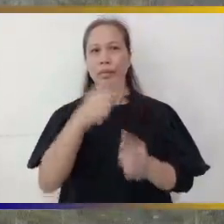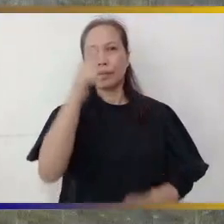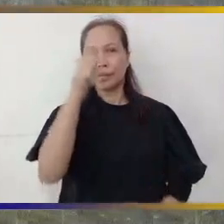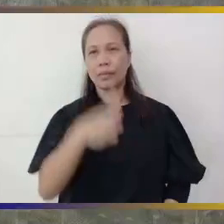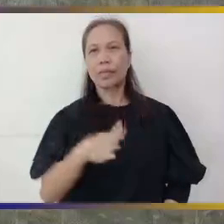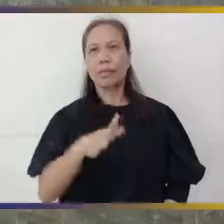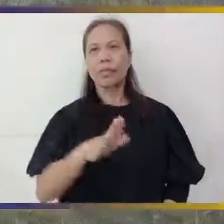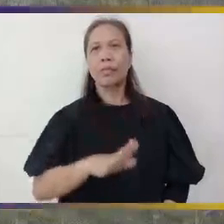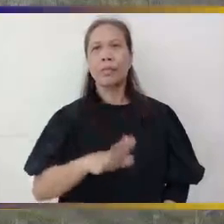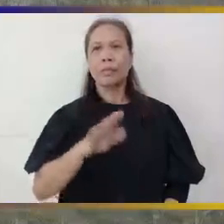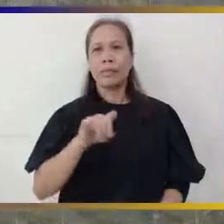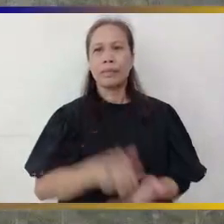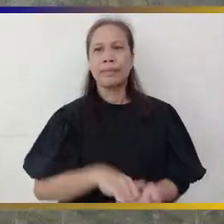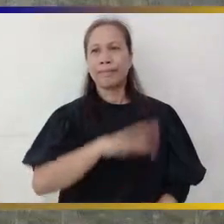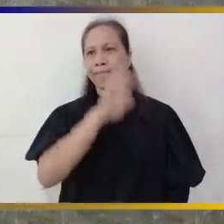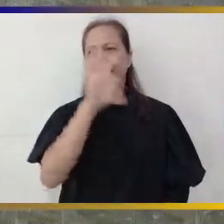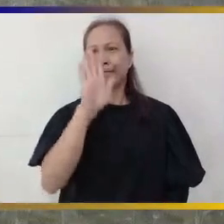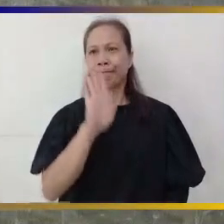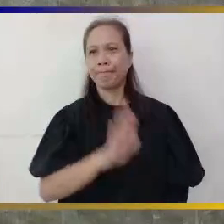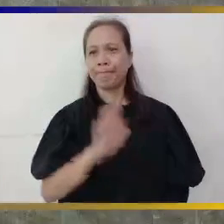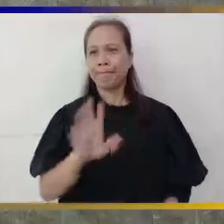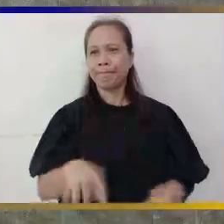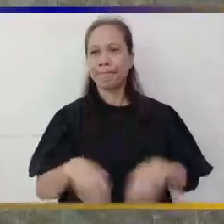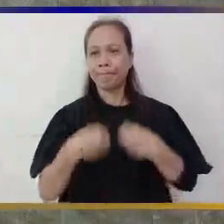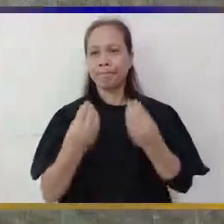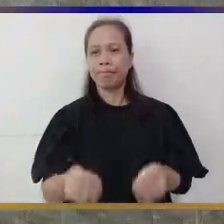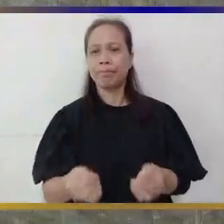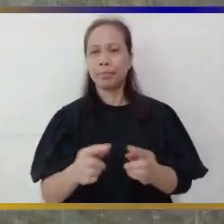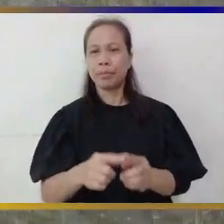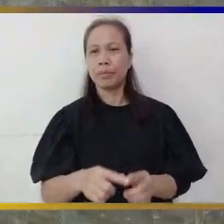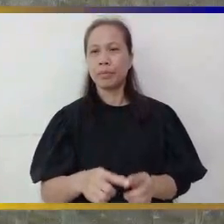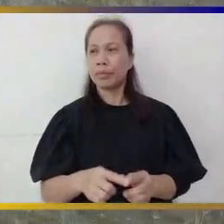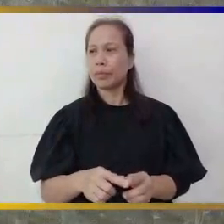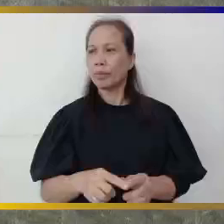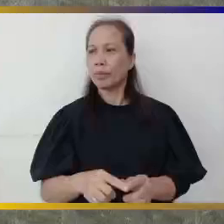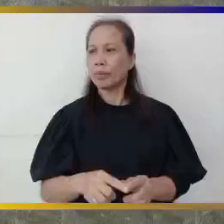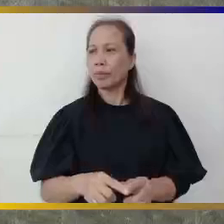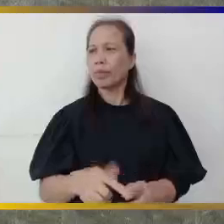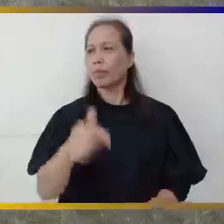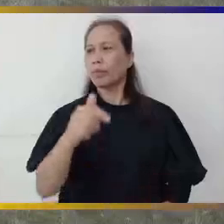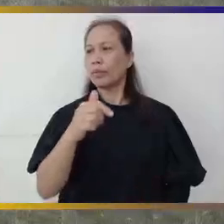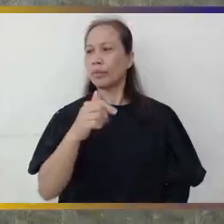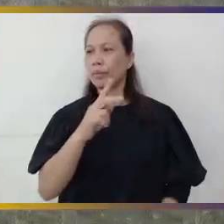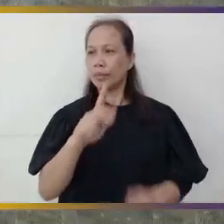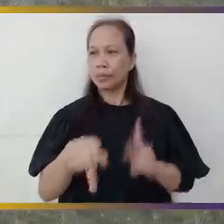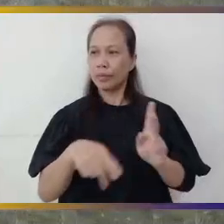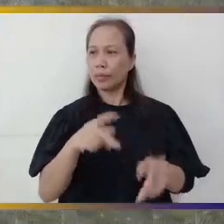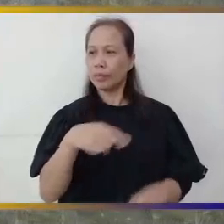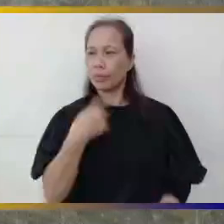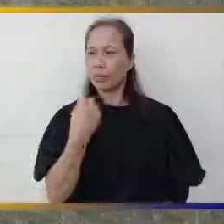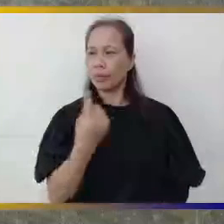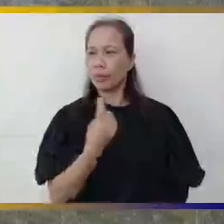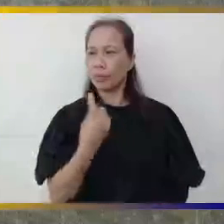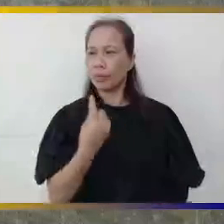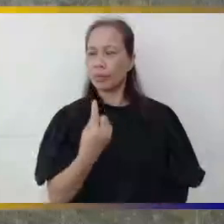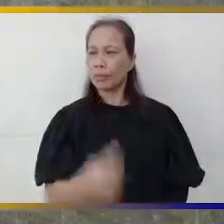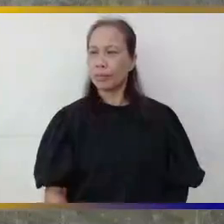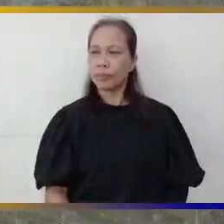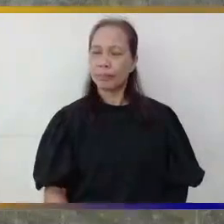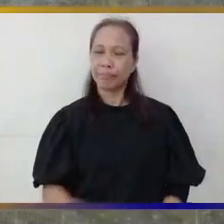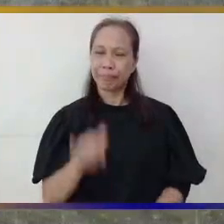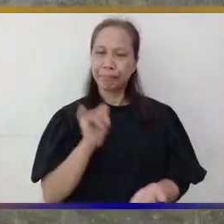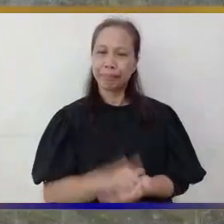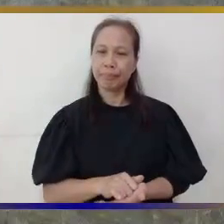binibigay lamang sa mga ordinaryong na katulad binibigay natin sa mga tao you see na na